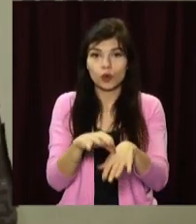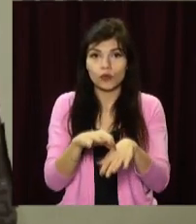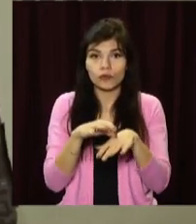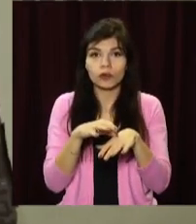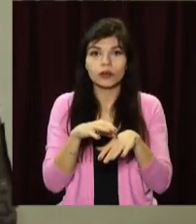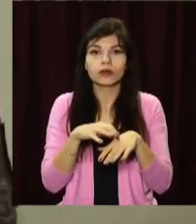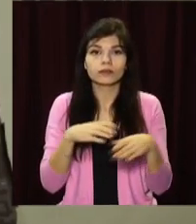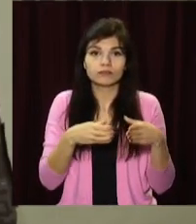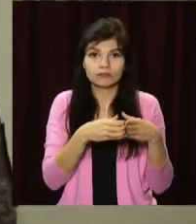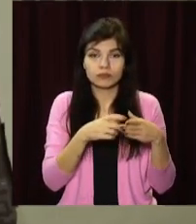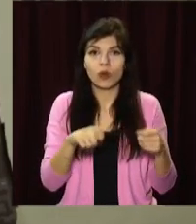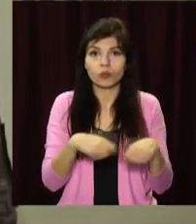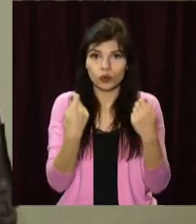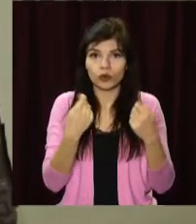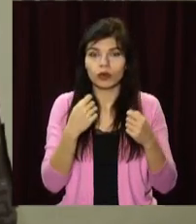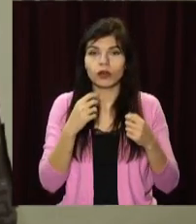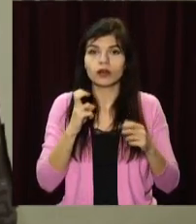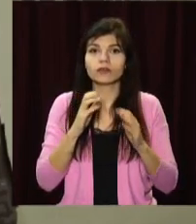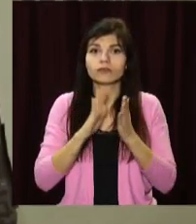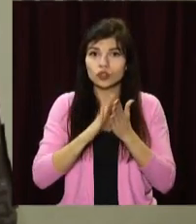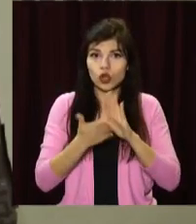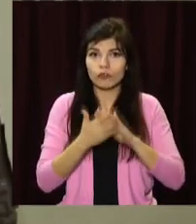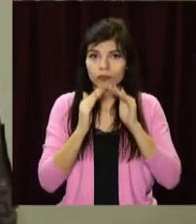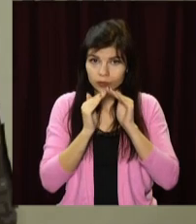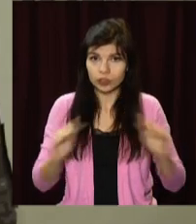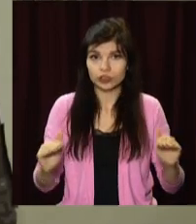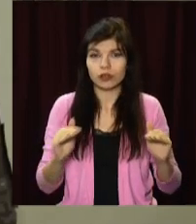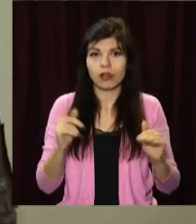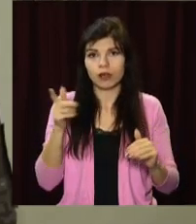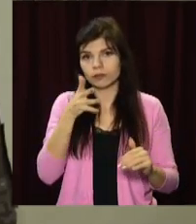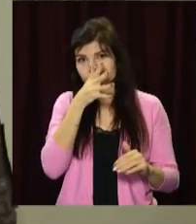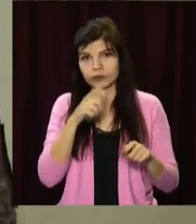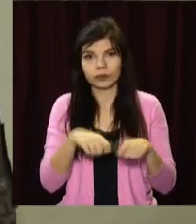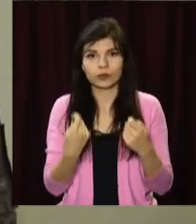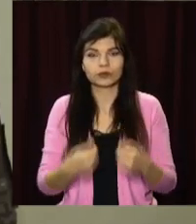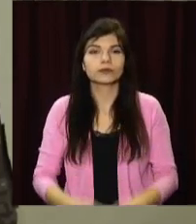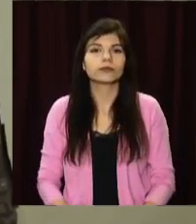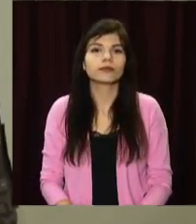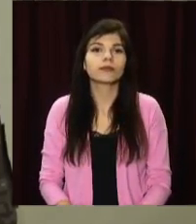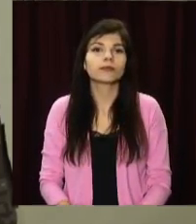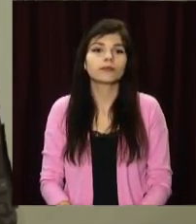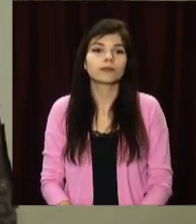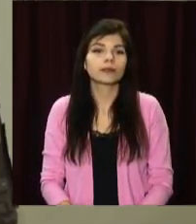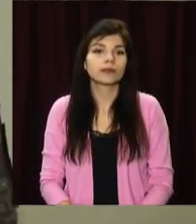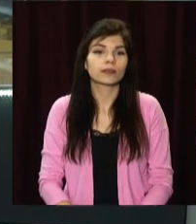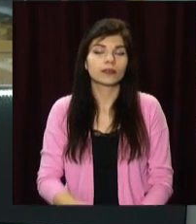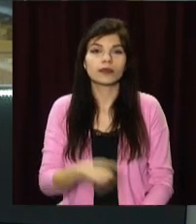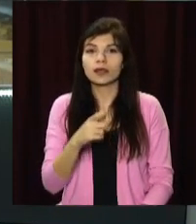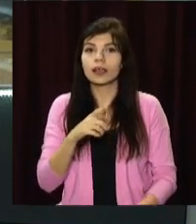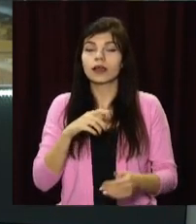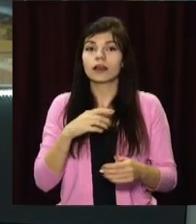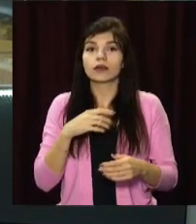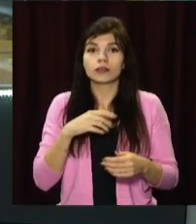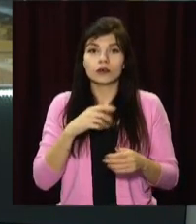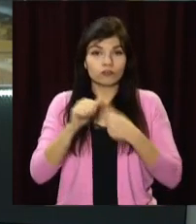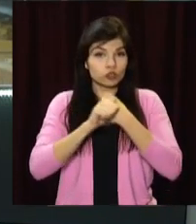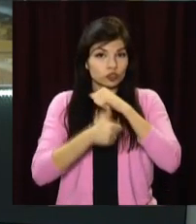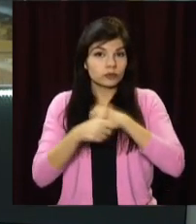доби 22 січня в районі проведення операції об'єднаних сил порушень режиму припинення вогню не зафіксовано.